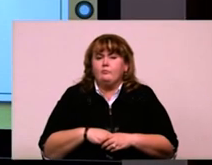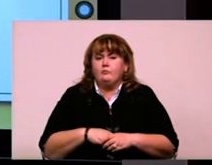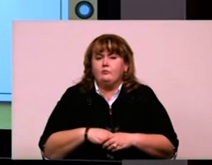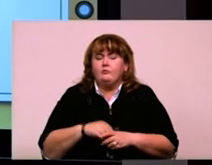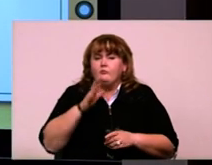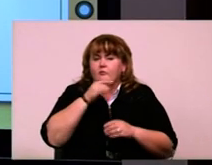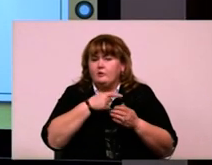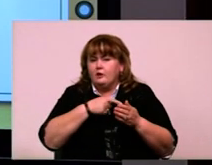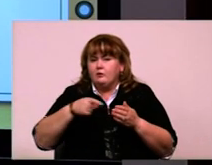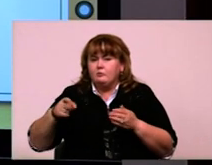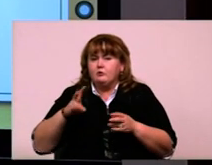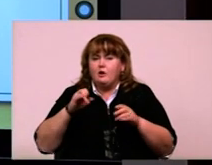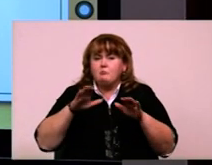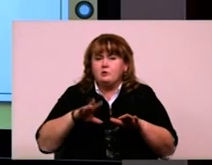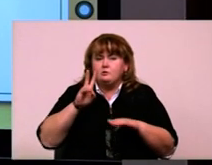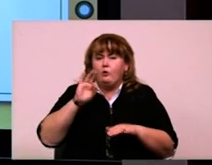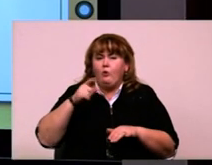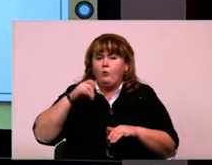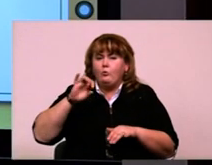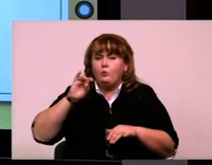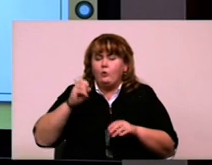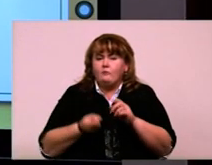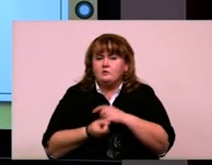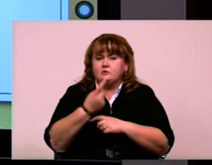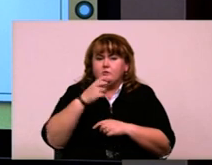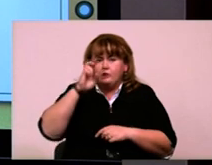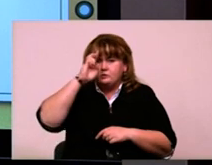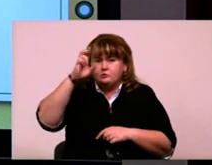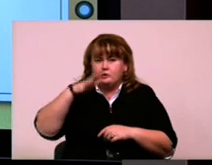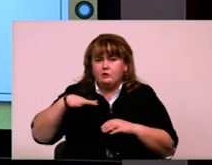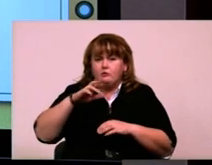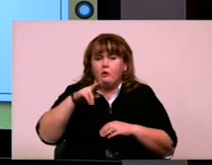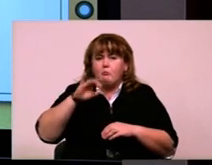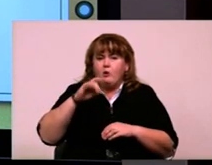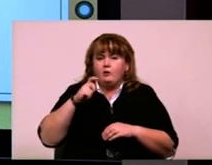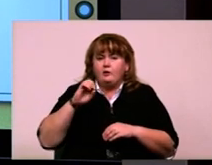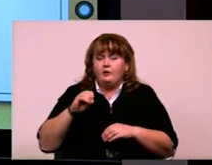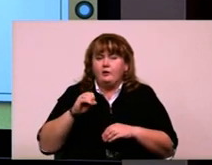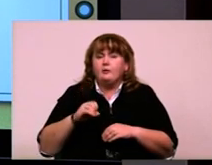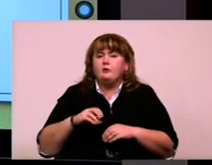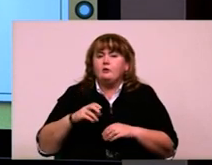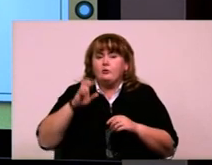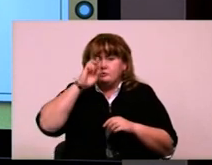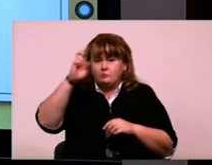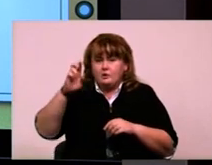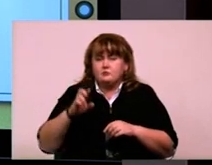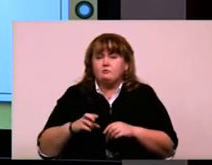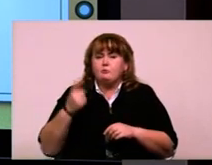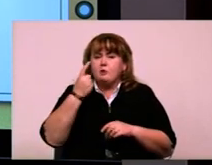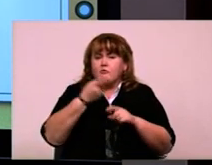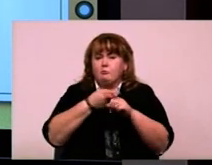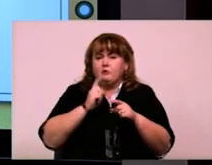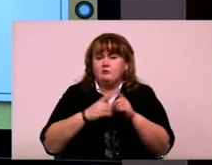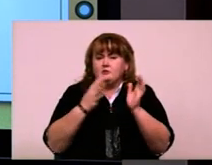Со временем на месте Когурё возникает государство Пархе. Государство Пархе в первой